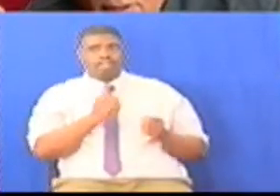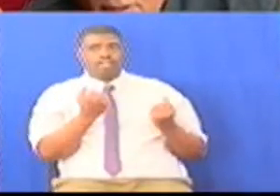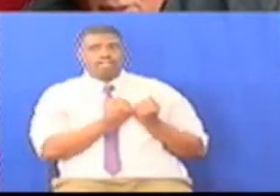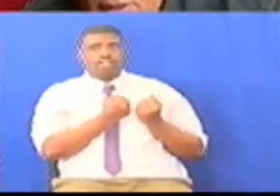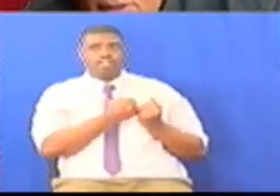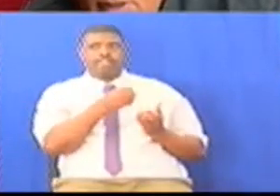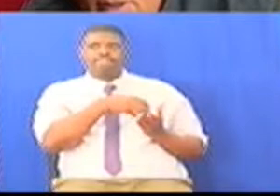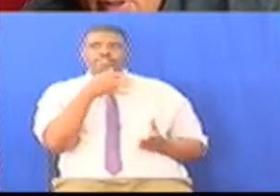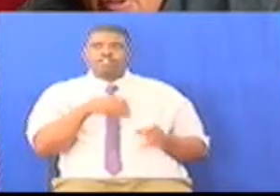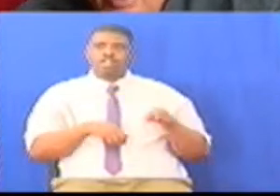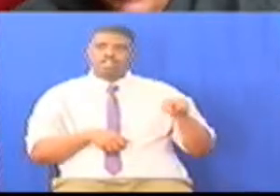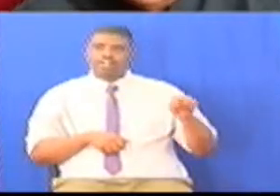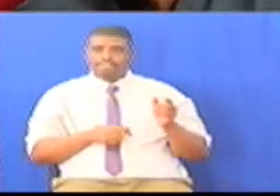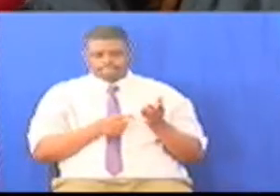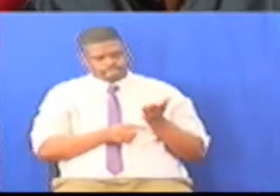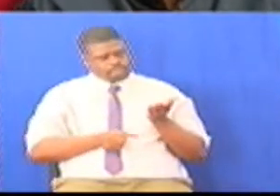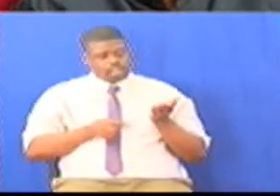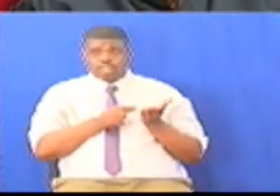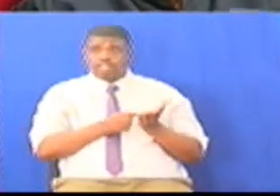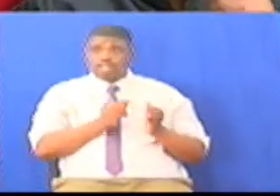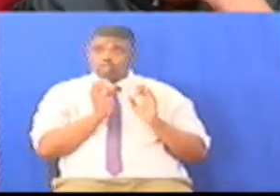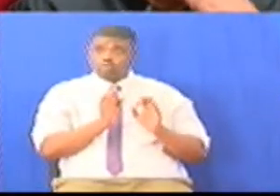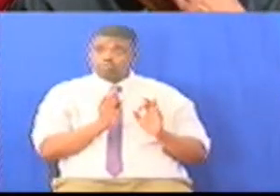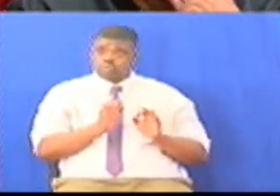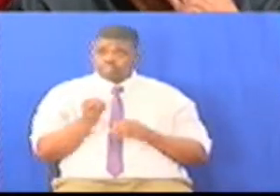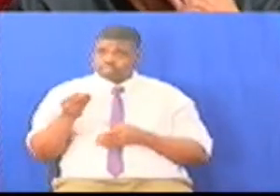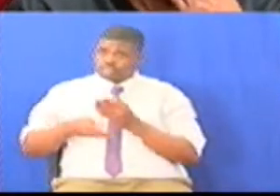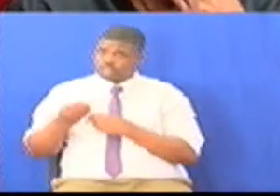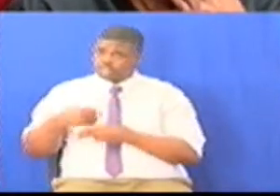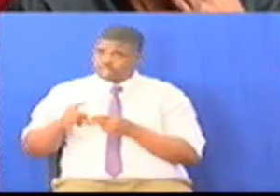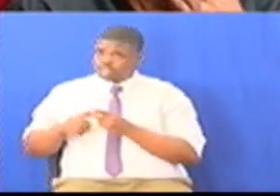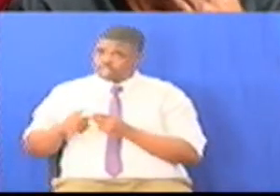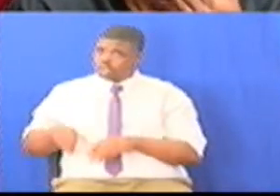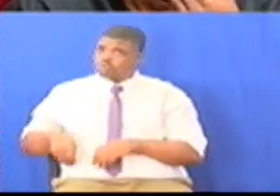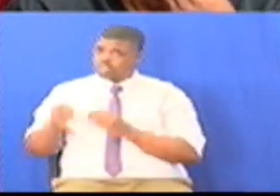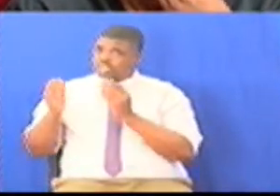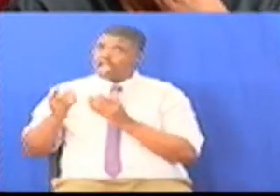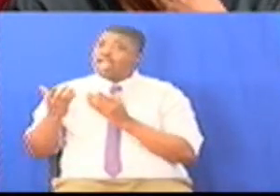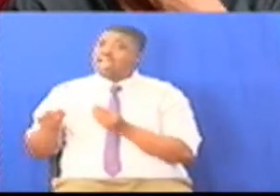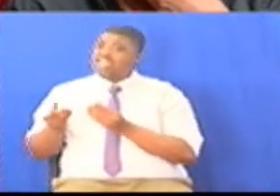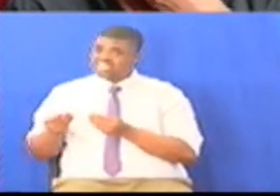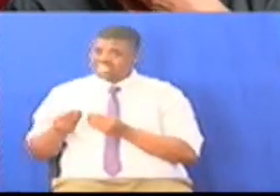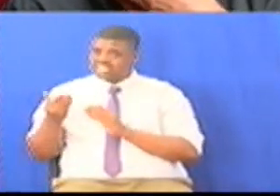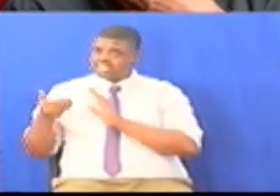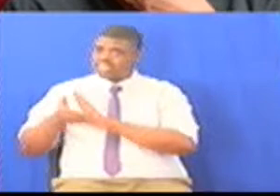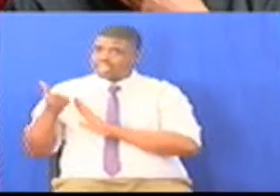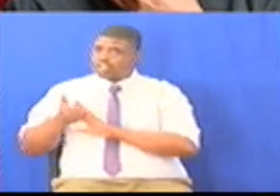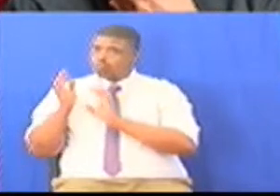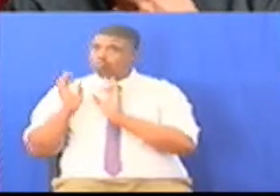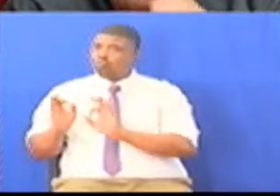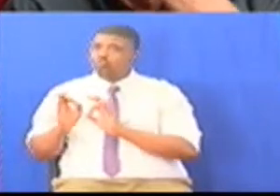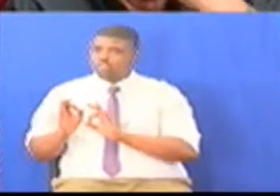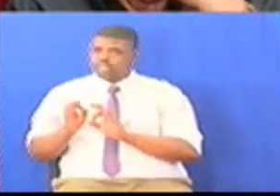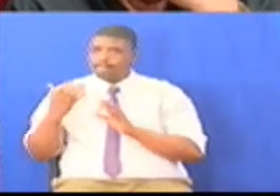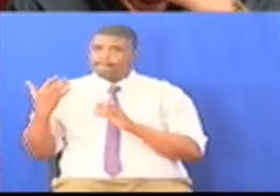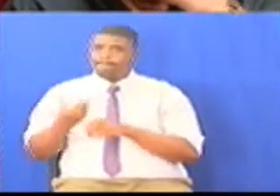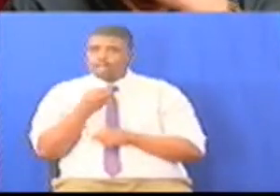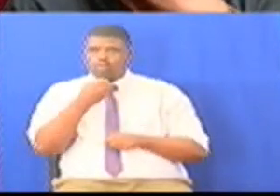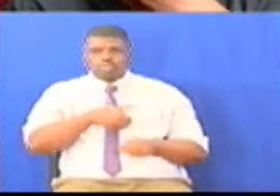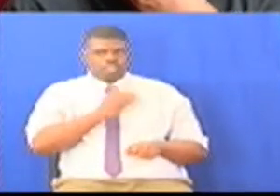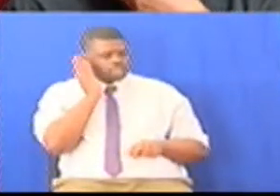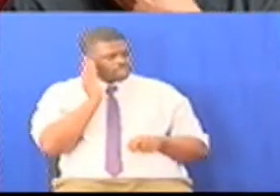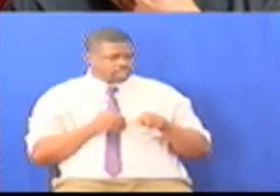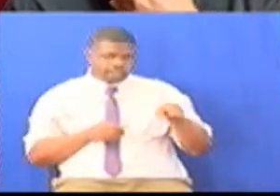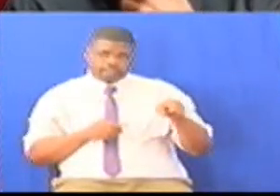faida. Hisa ni nzuri kibiashara kwa kuwa zinauzika kirahisi na kuwa chanzo kizuri cha mapato ya serikali. Kamati